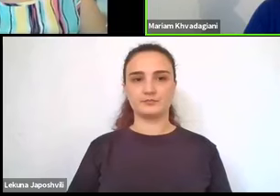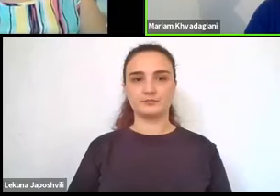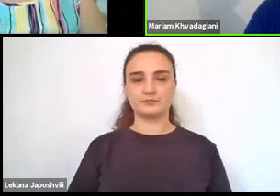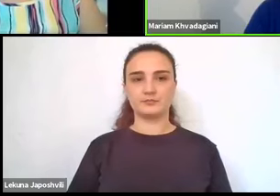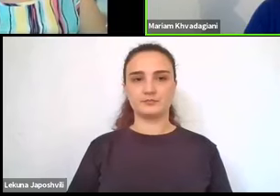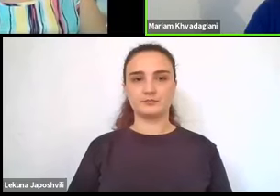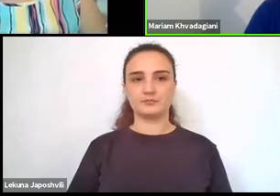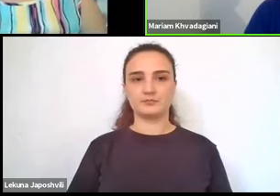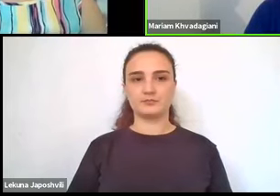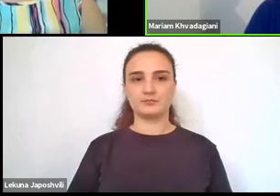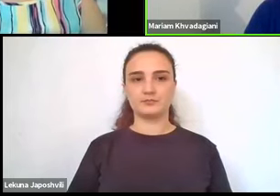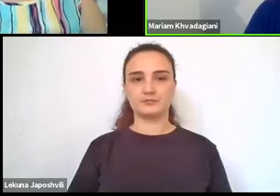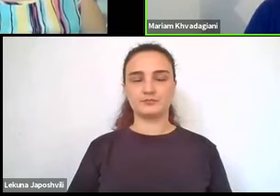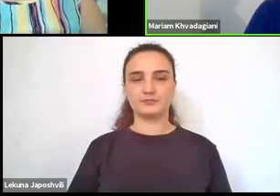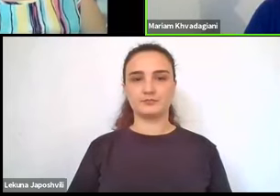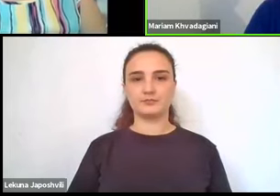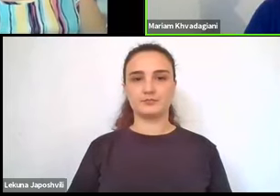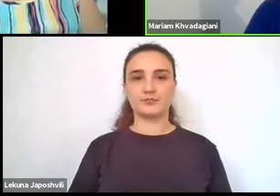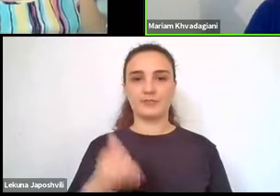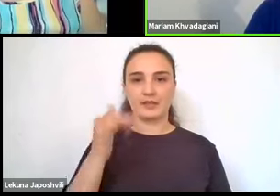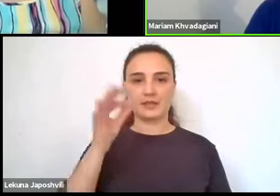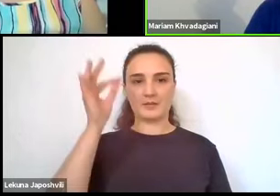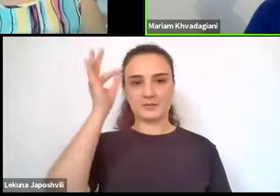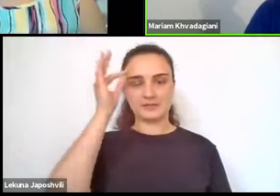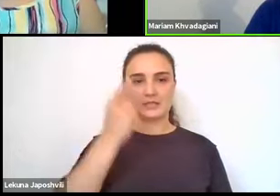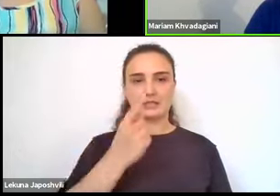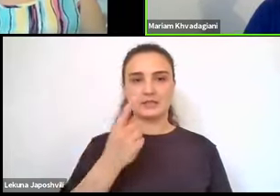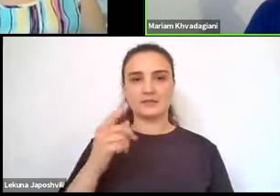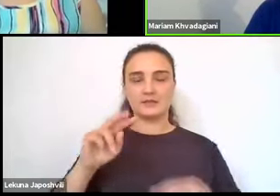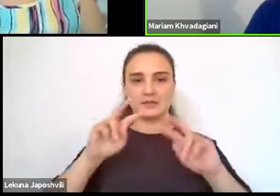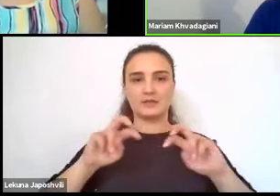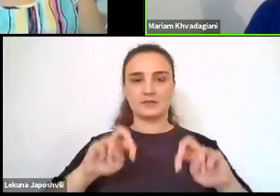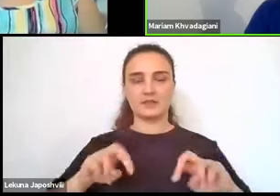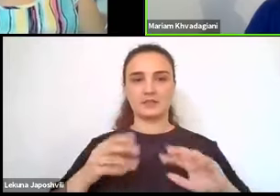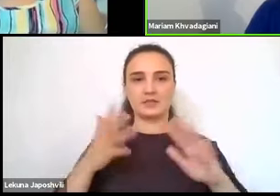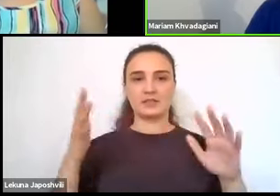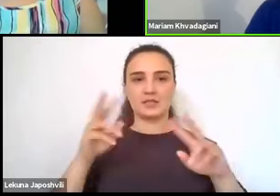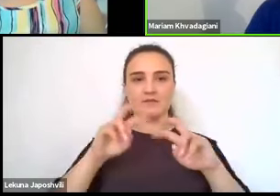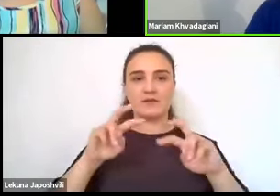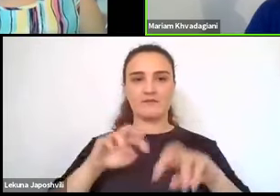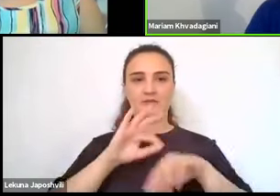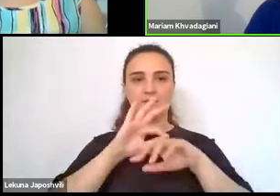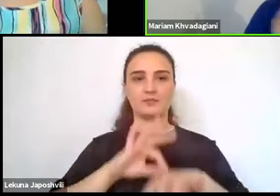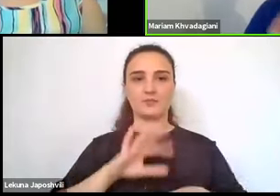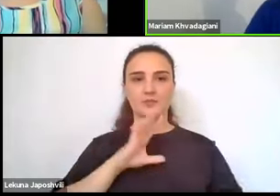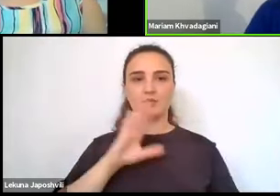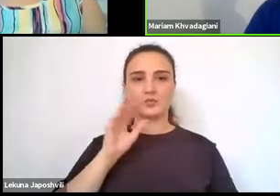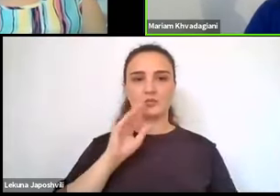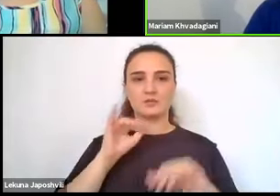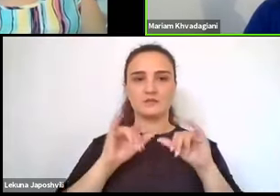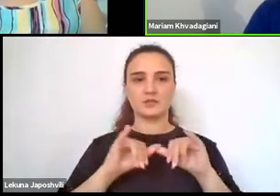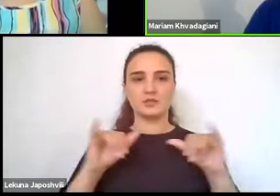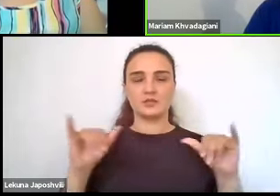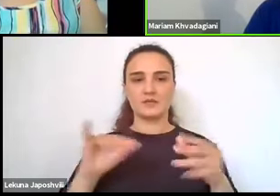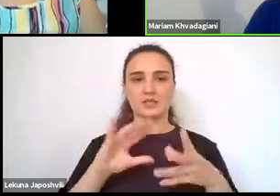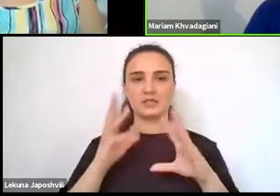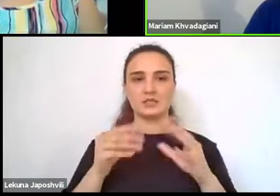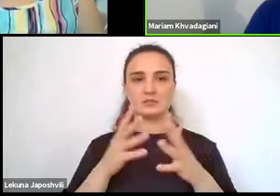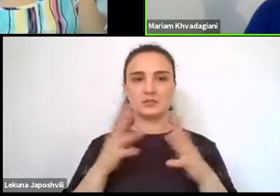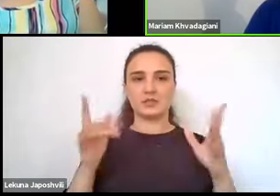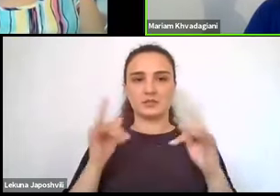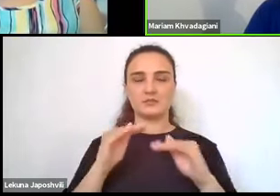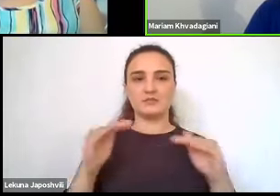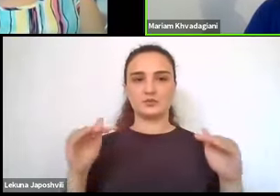ეხლა გავახსენდა რომ სწორედ ერთ-ერთი კვლევა ძალიან დიდი კვლევა ჩატარდა რომ როდის ვითარდებიან ყველაზე მეტად ბავშვები და